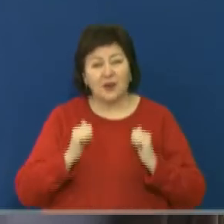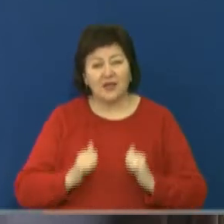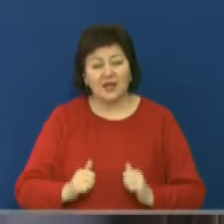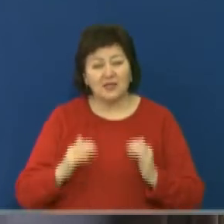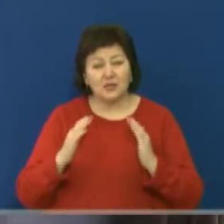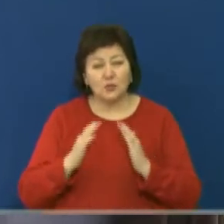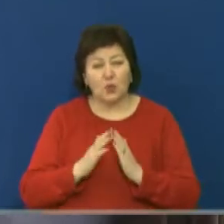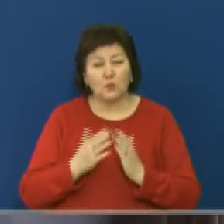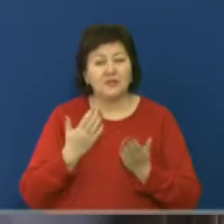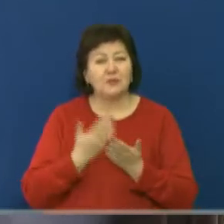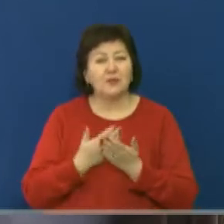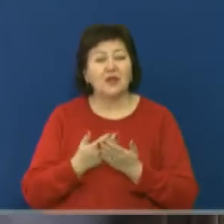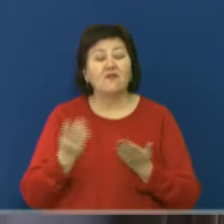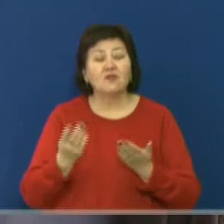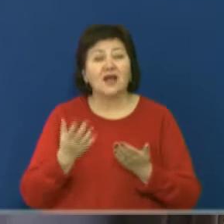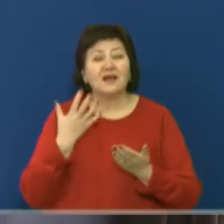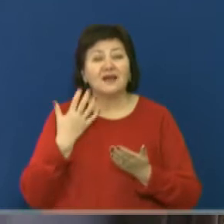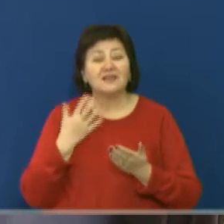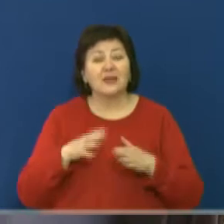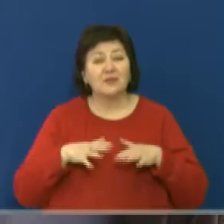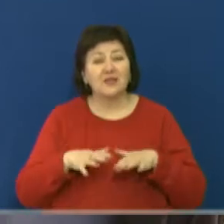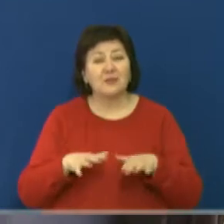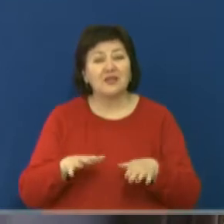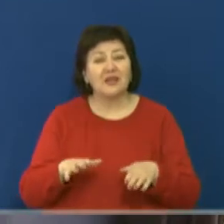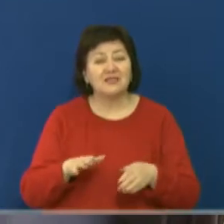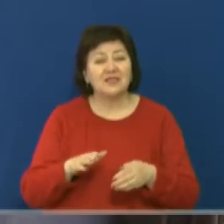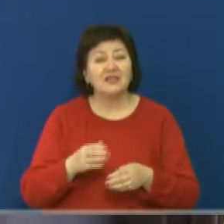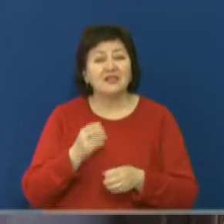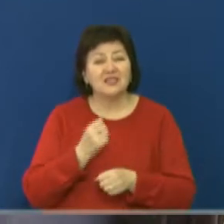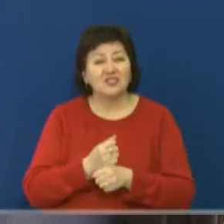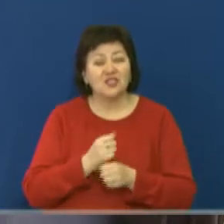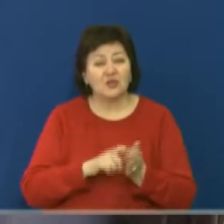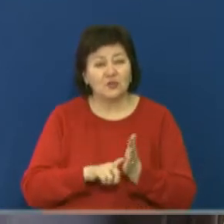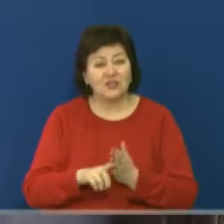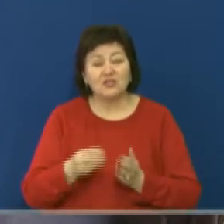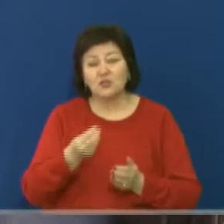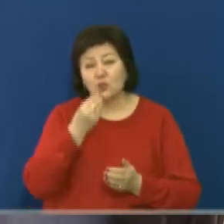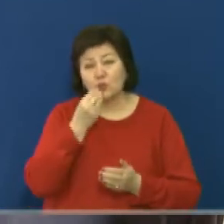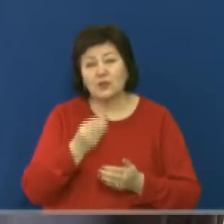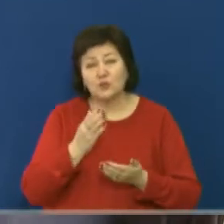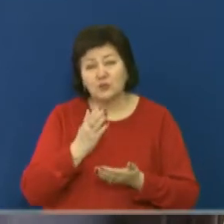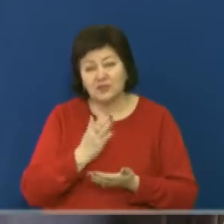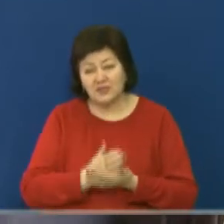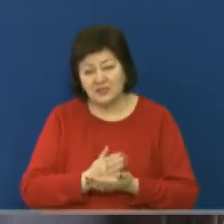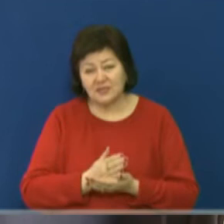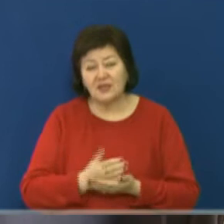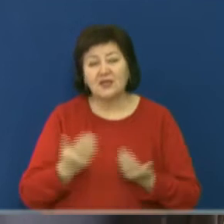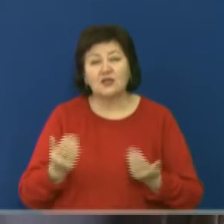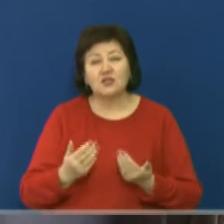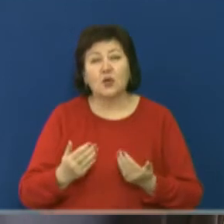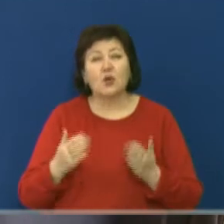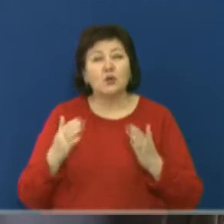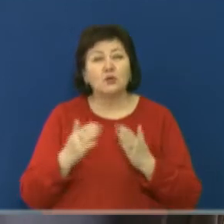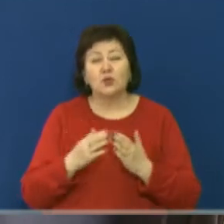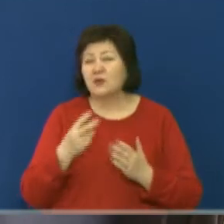білдіреді. Сіздердің шара қолдана бастағандарыңызды ескердік. Үйлеріңізде азық түлік жеткілікті әрі таза, бірақ үйіңізде